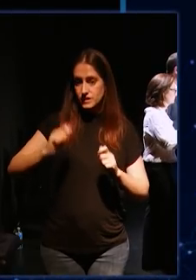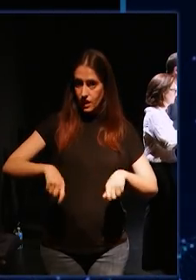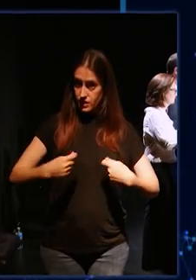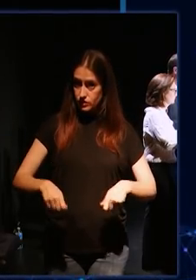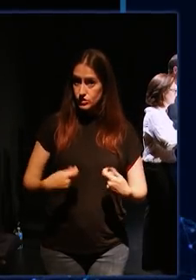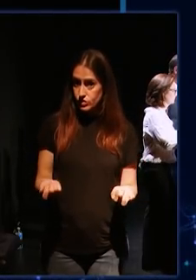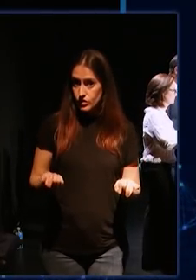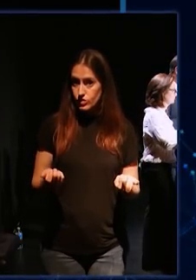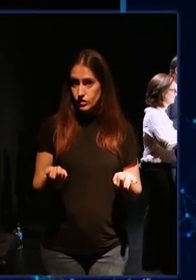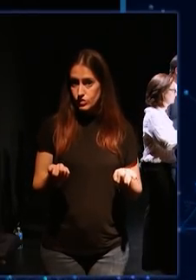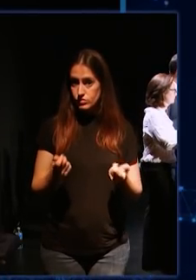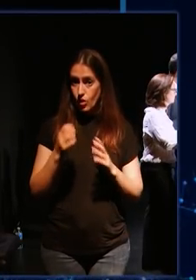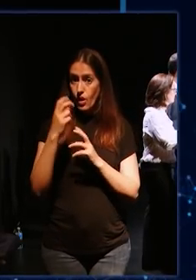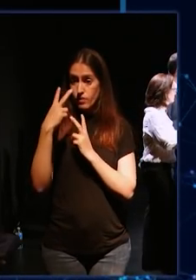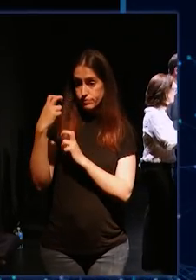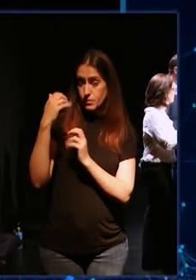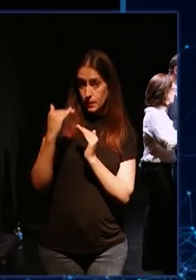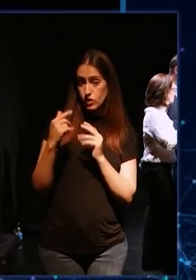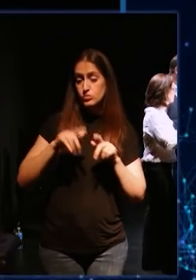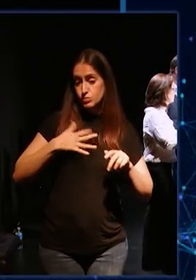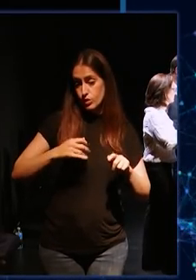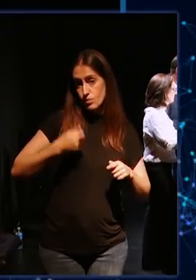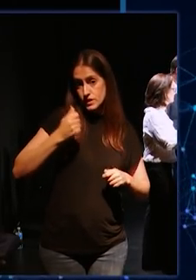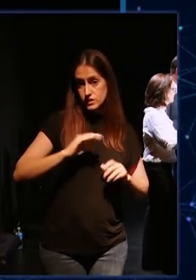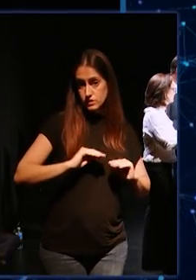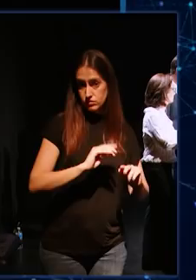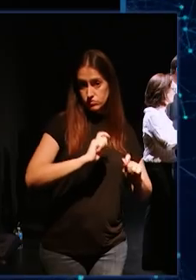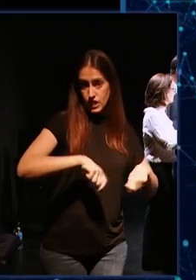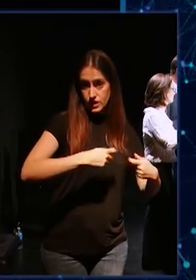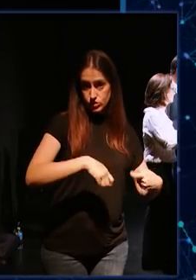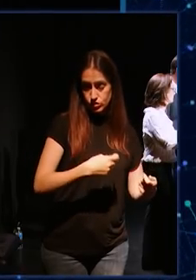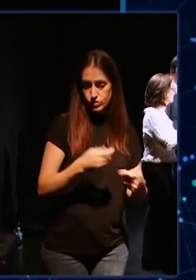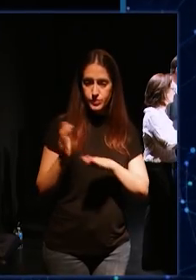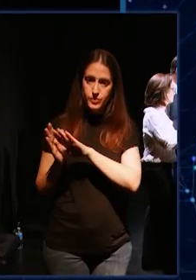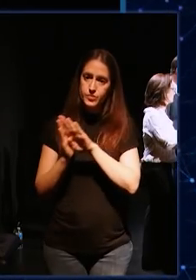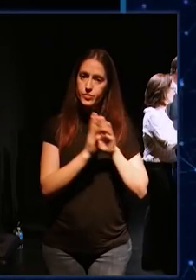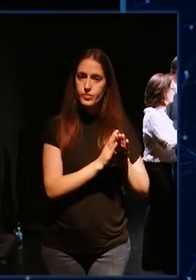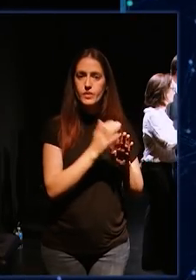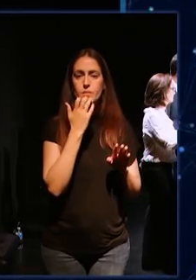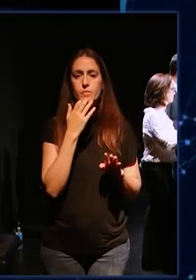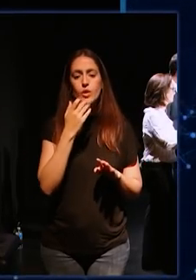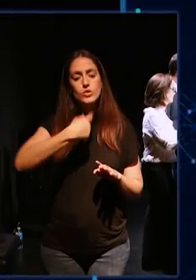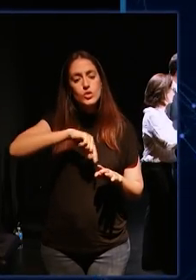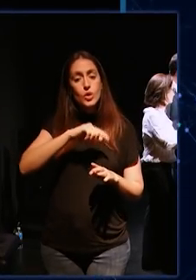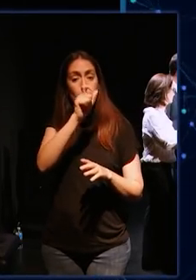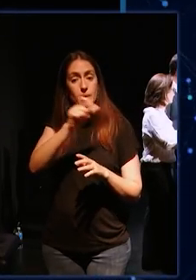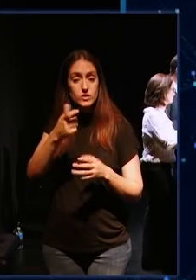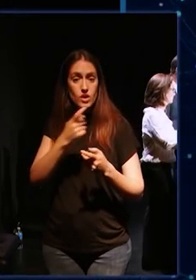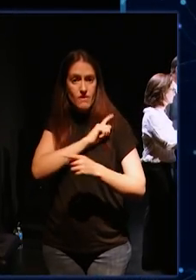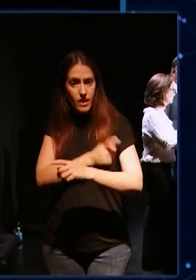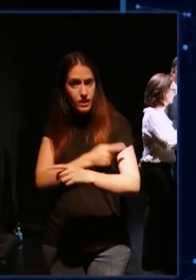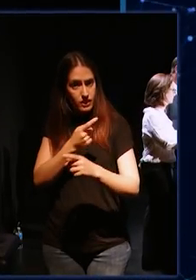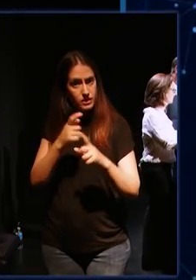una manera de incentivar el comercio. Otra manera, además, es si ayudamos a aquellos valientes emprendedores que